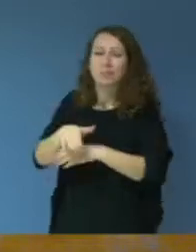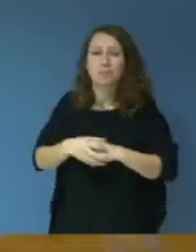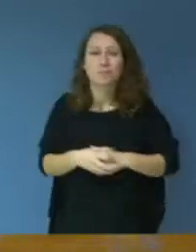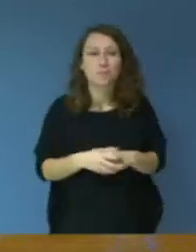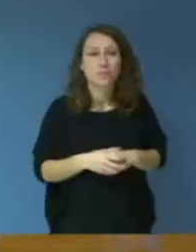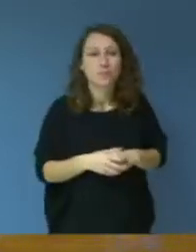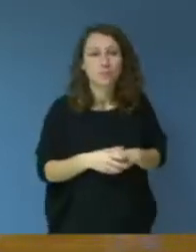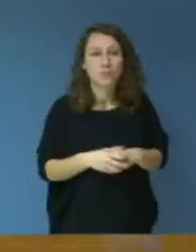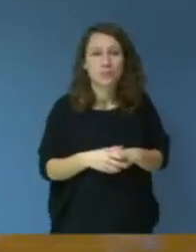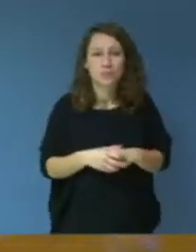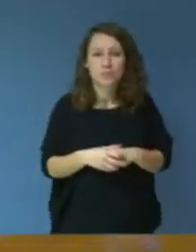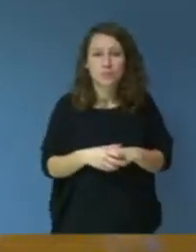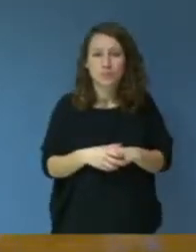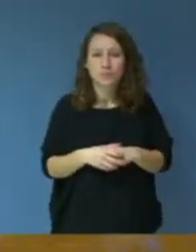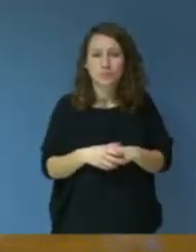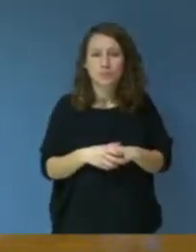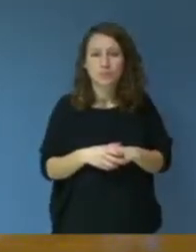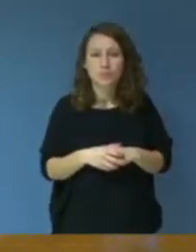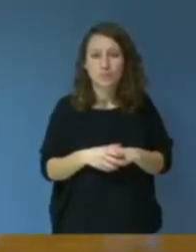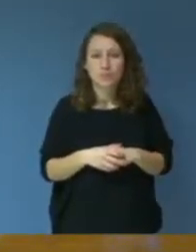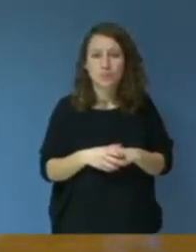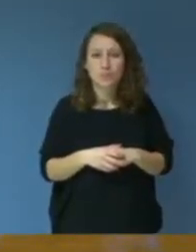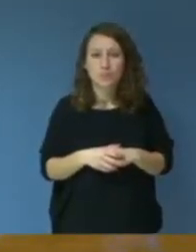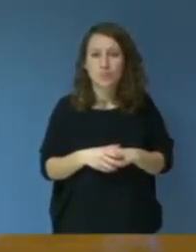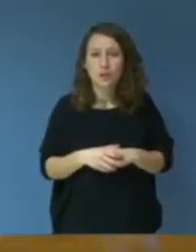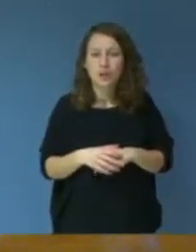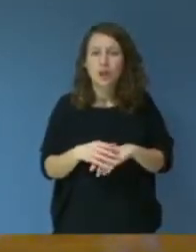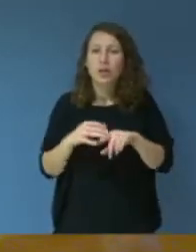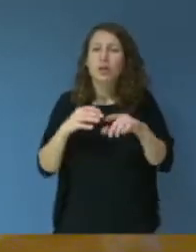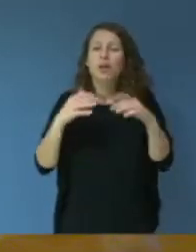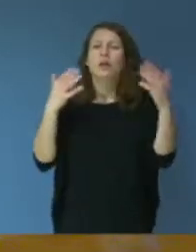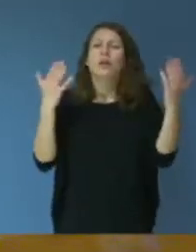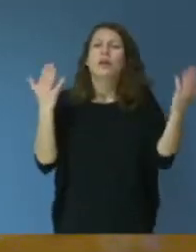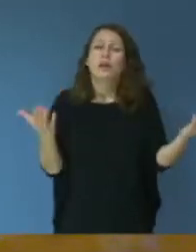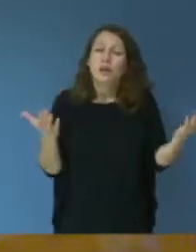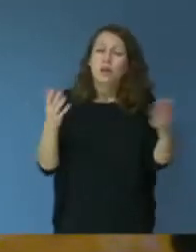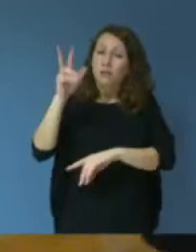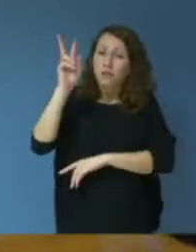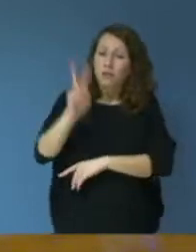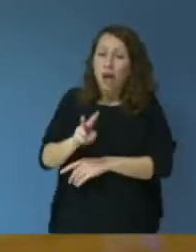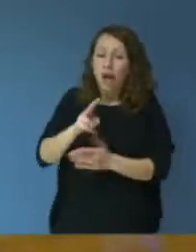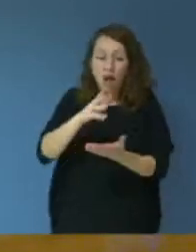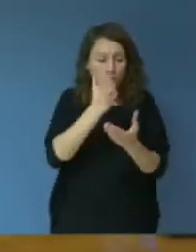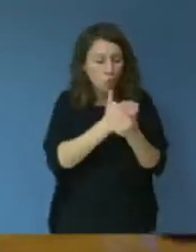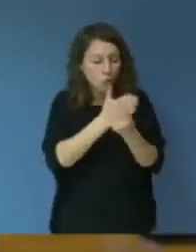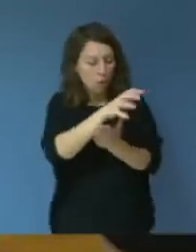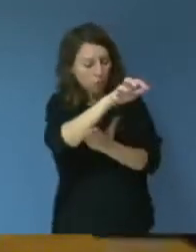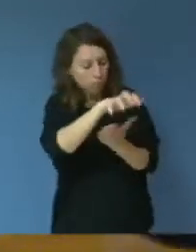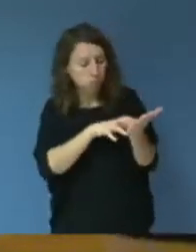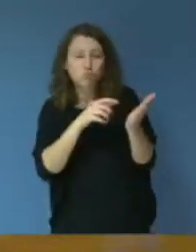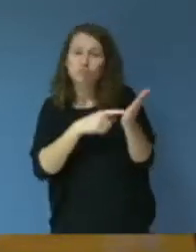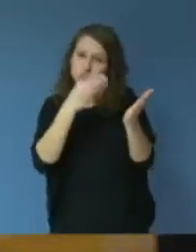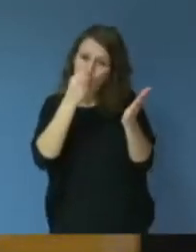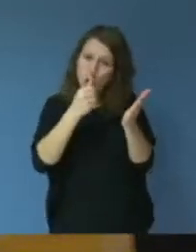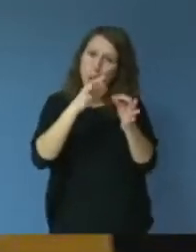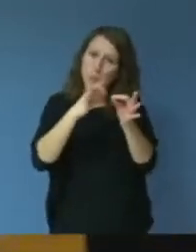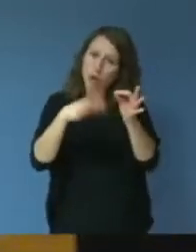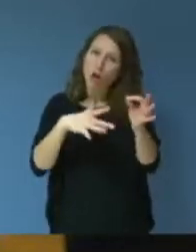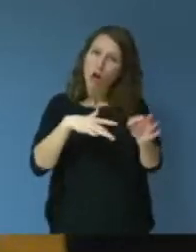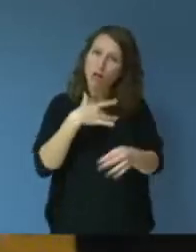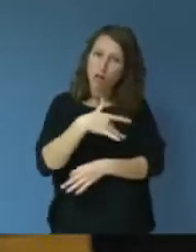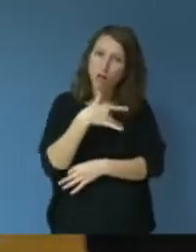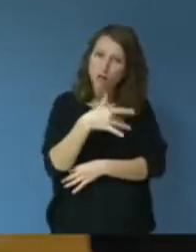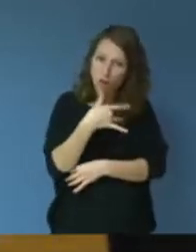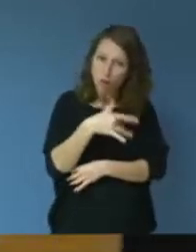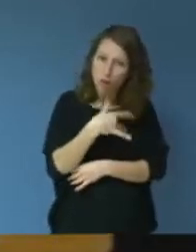Collègues, le document présente un bilan intéressant et fait ressortir des dépenses d'équipement supérieures à la strate des villes de 5 000